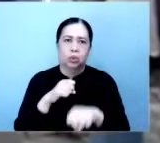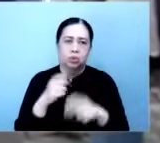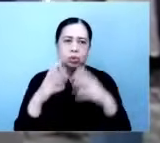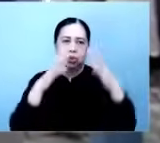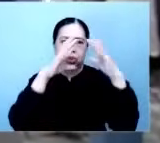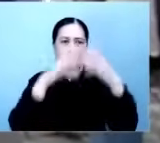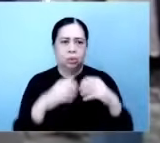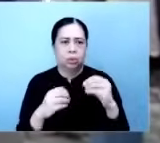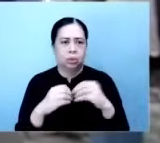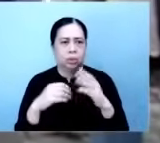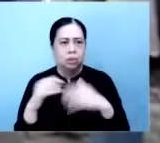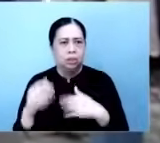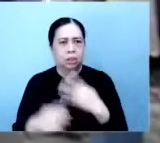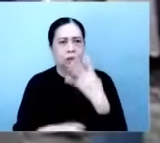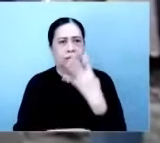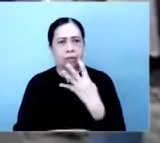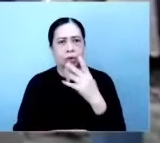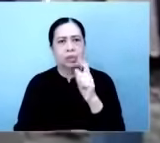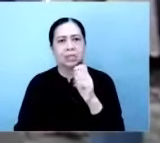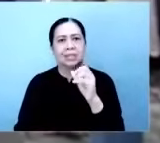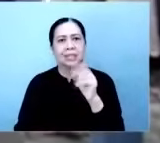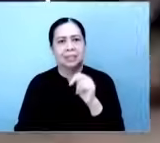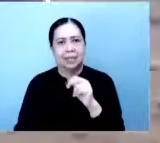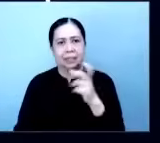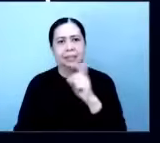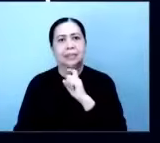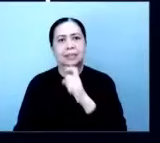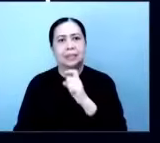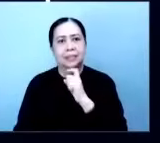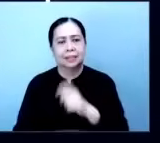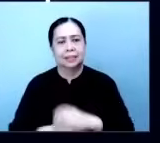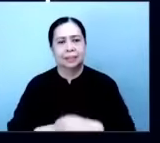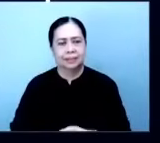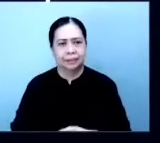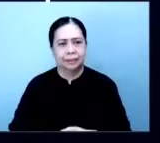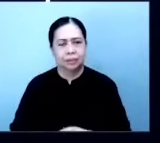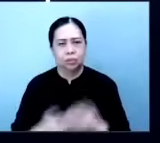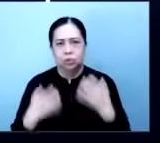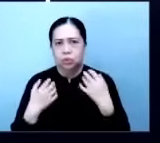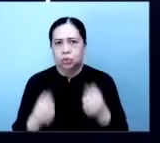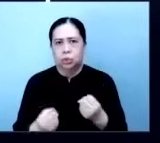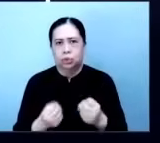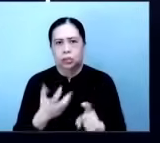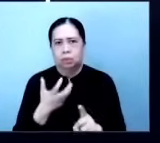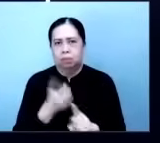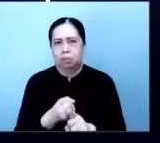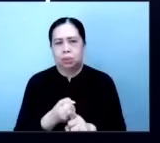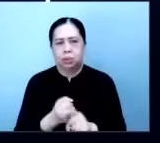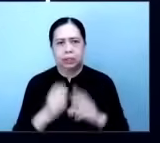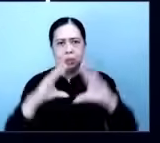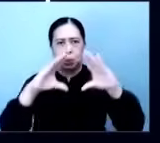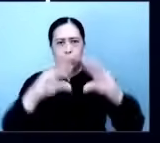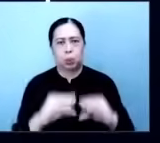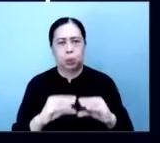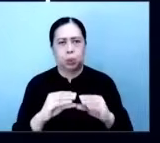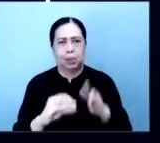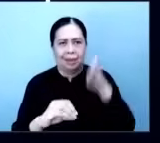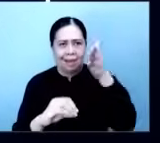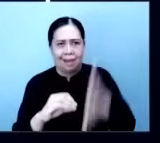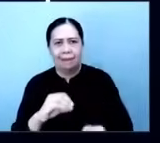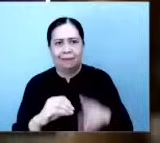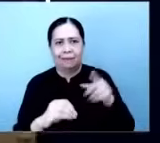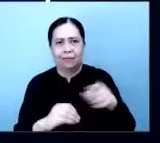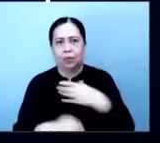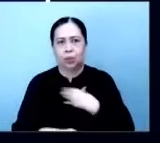higit 4 toneladang mga bakal na nasa crane. Sa lakas ng impact, nayupi at nahati sa gitna ang puting